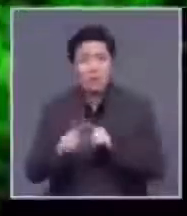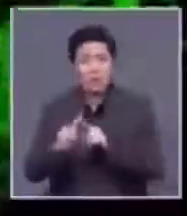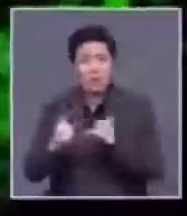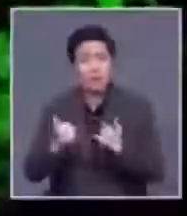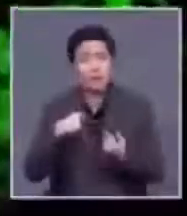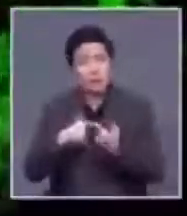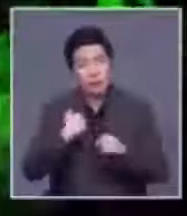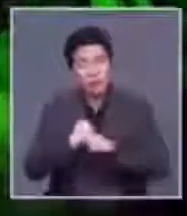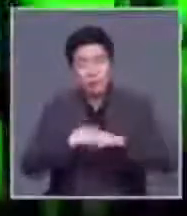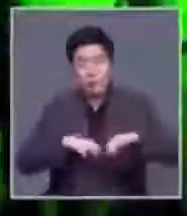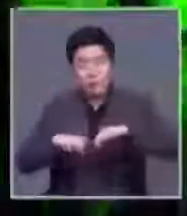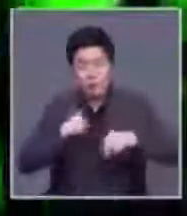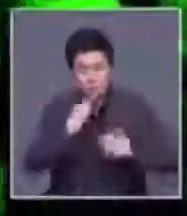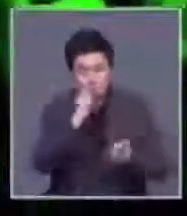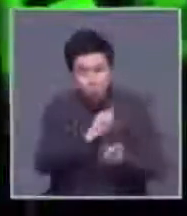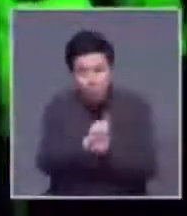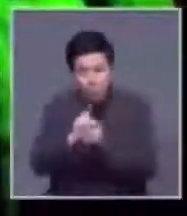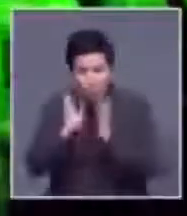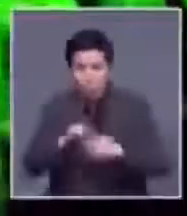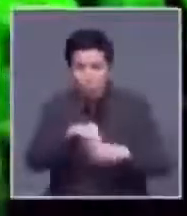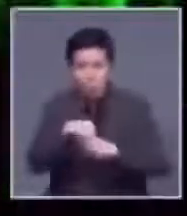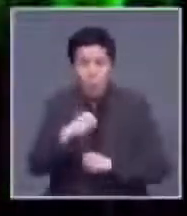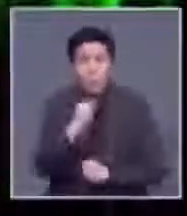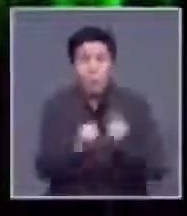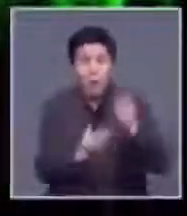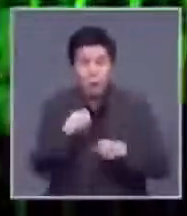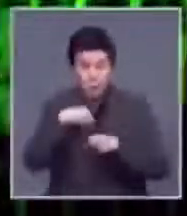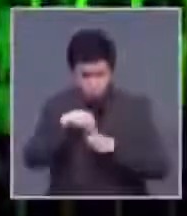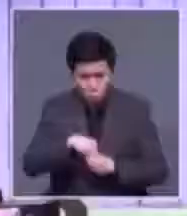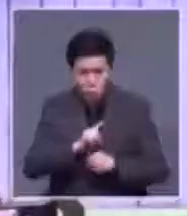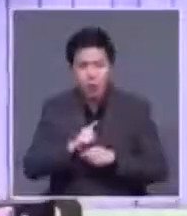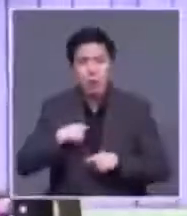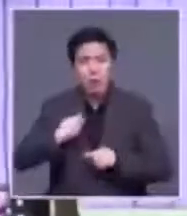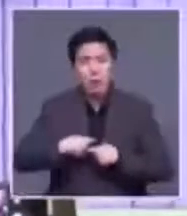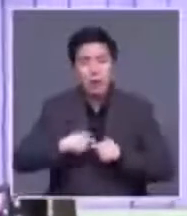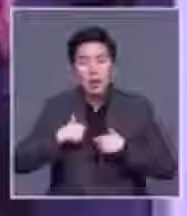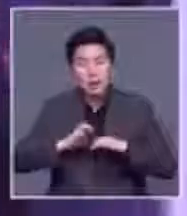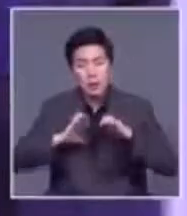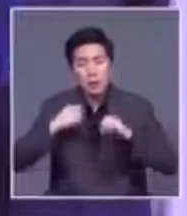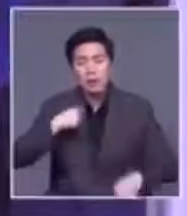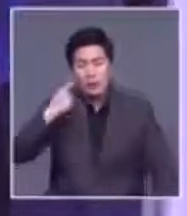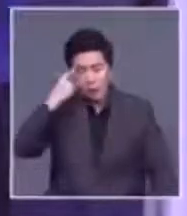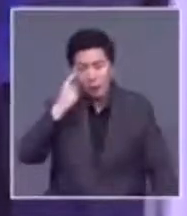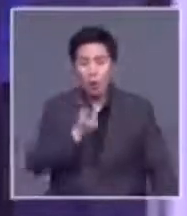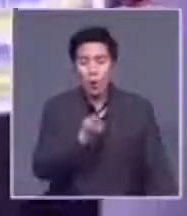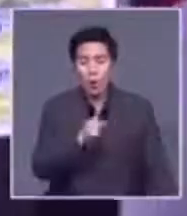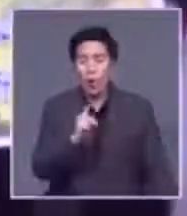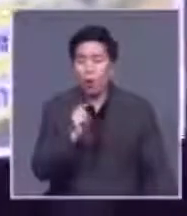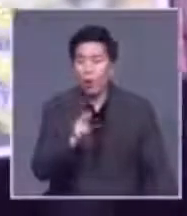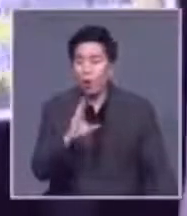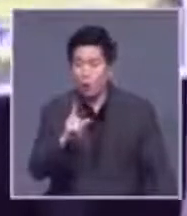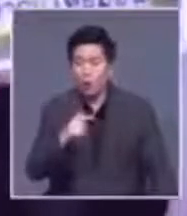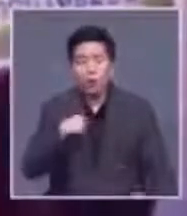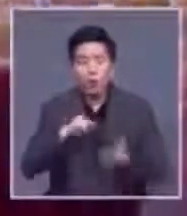กันเมื่อเราเข้าไปดำเนินการเราเจอพี่น้องประชาชนที่อยู่ในป่าด้วยความยากไร้รัฐบาลก็มีโครงการคทช.จัดที่ดินให้ชุมชนทำ